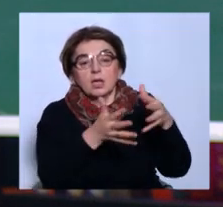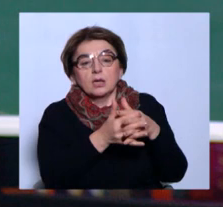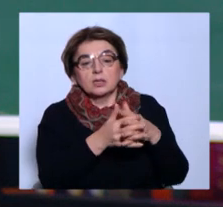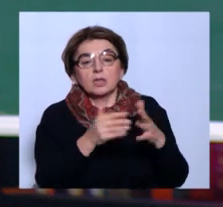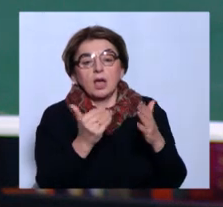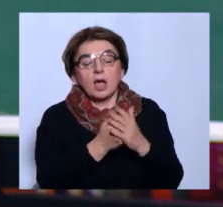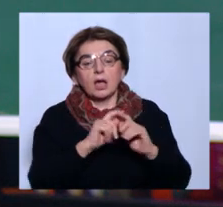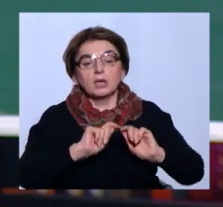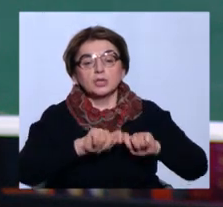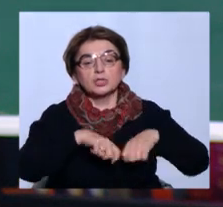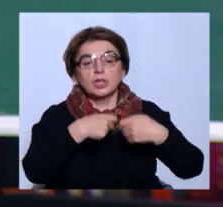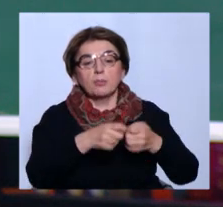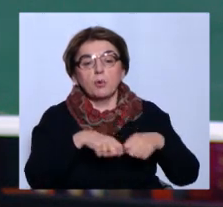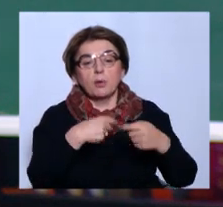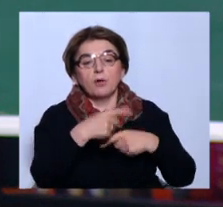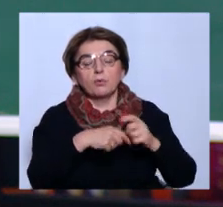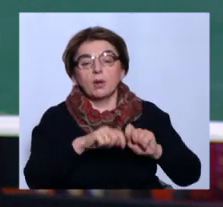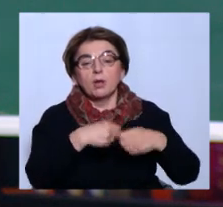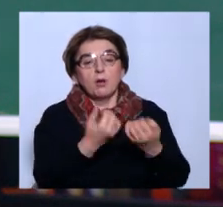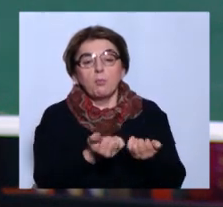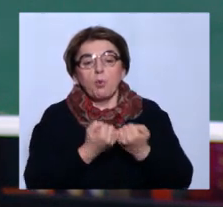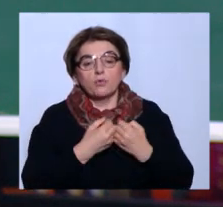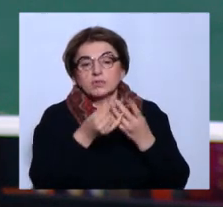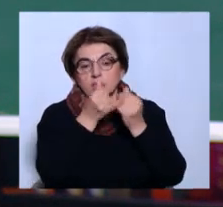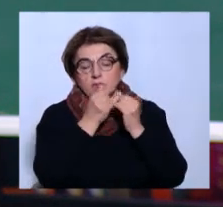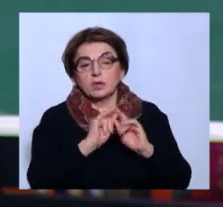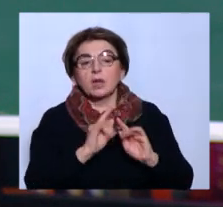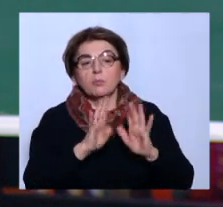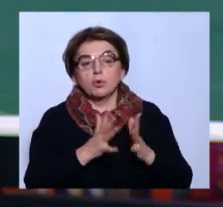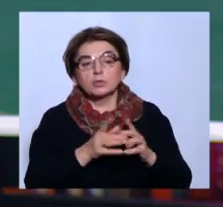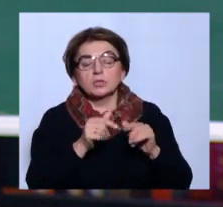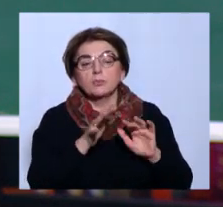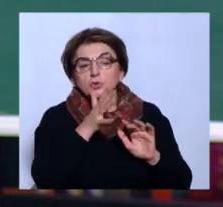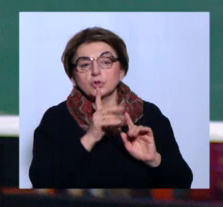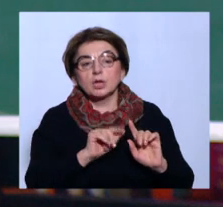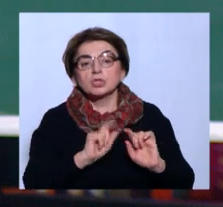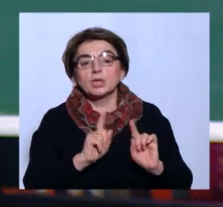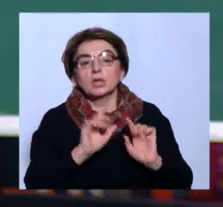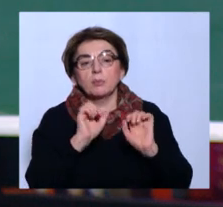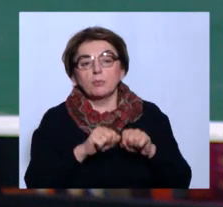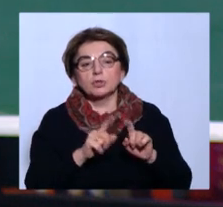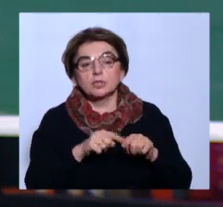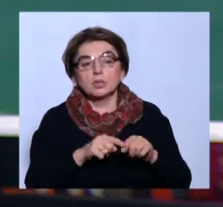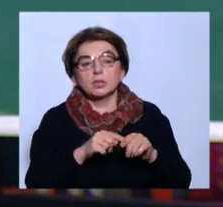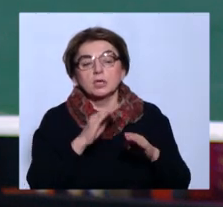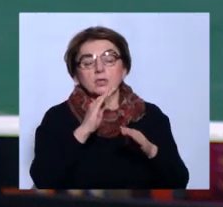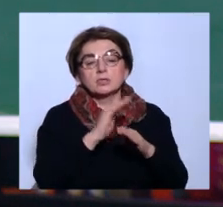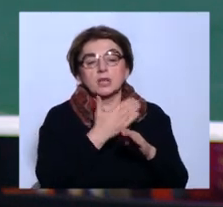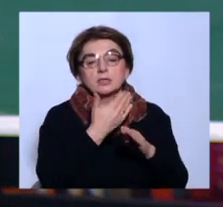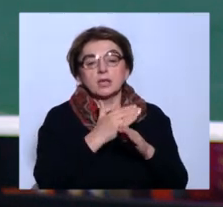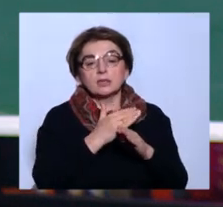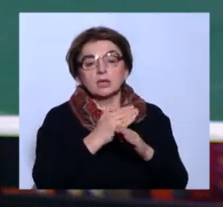მოგცენ ახალი შთამომავლობა, ნაყოფიერი შთამომავლობა. ანუ რა მოხდეს? ანუ მოხდეს ის, რომ ესენი ცალკე